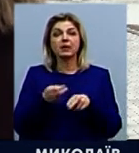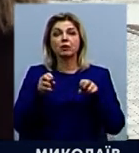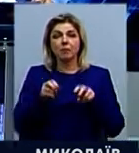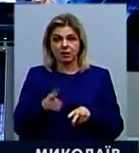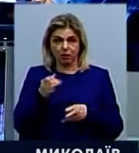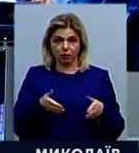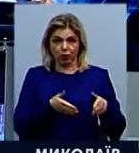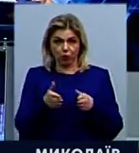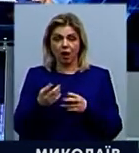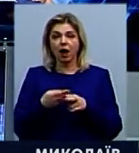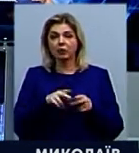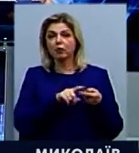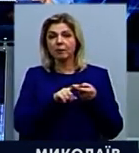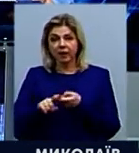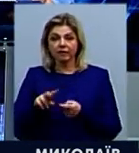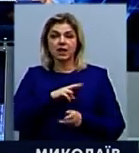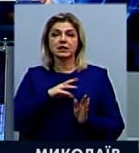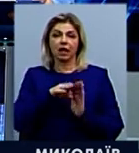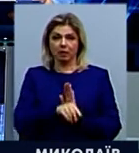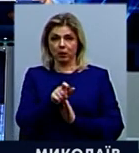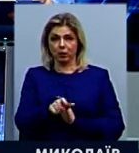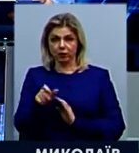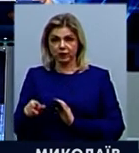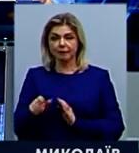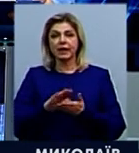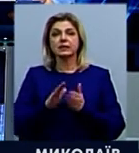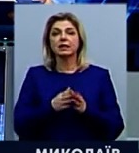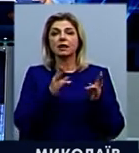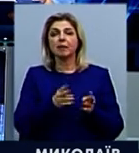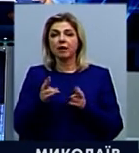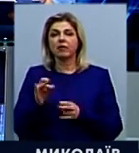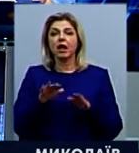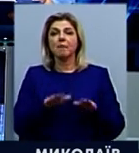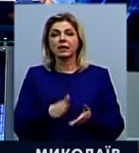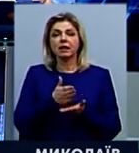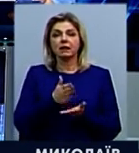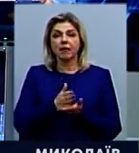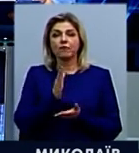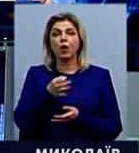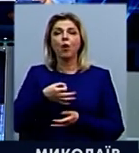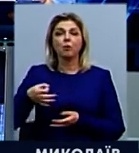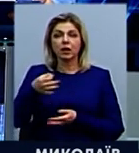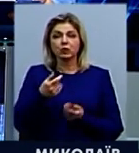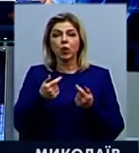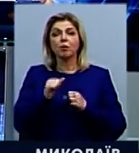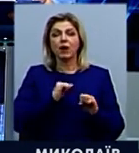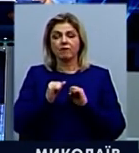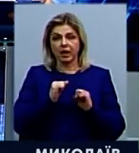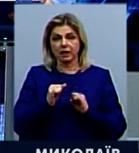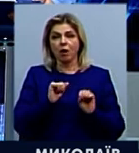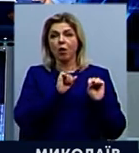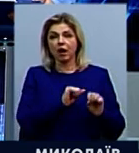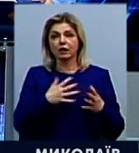людей. Стан постраждалих та їх місце знаходження у обласному управлінні охорони здоров'я прокоментували на офіційному